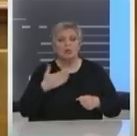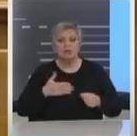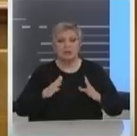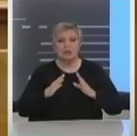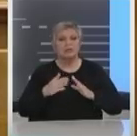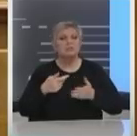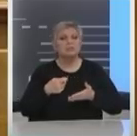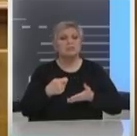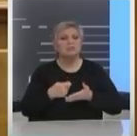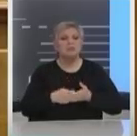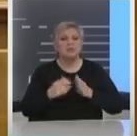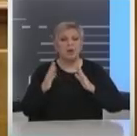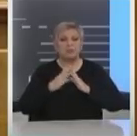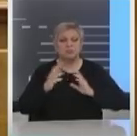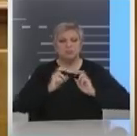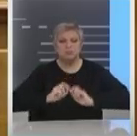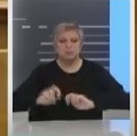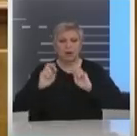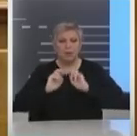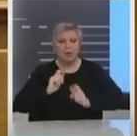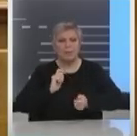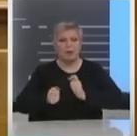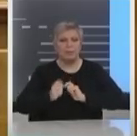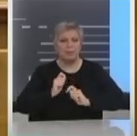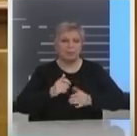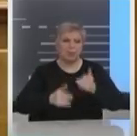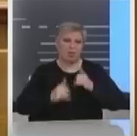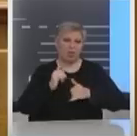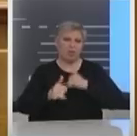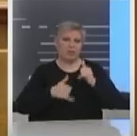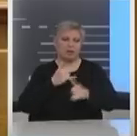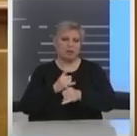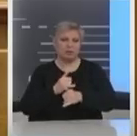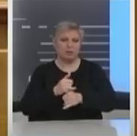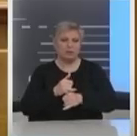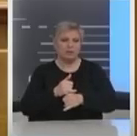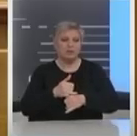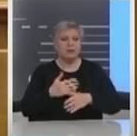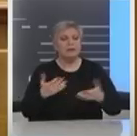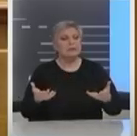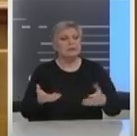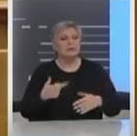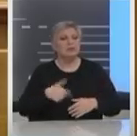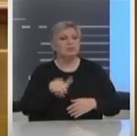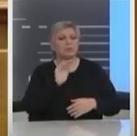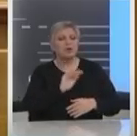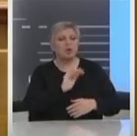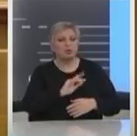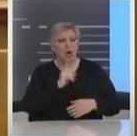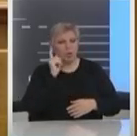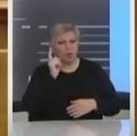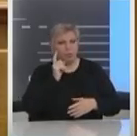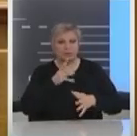τους από μαζικούς πληστηριασμούς. Και σας ρωτώ, νομίζετε ότι μπορείτε να κοροϊδεύετε για